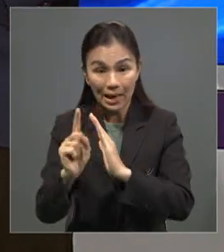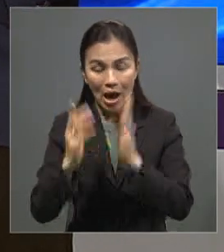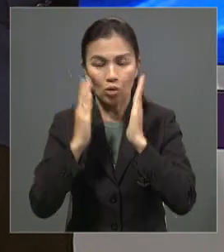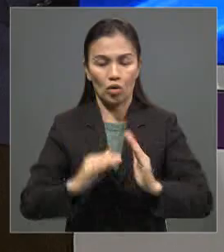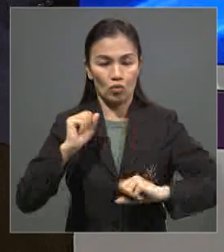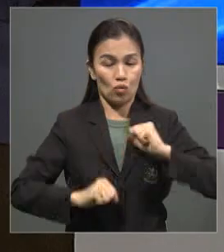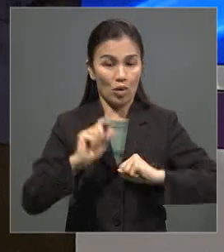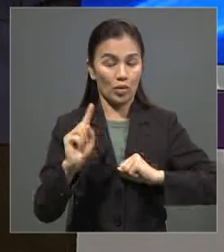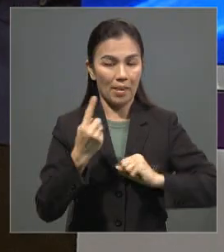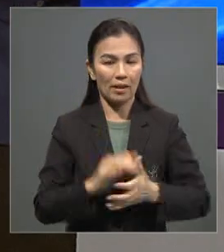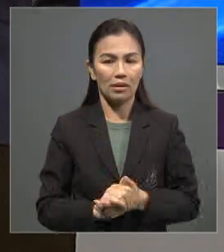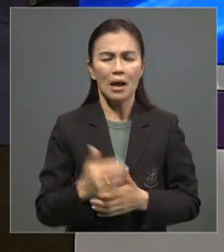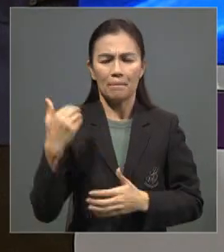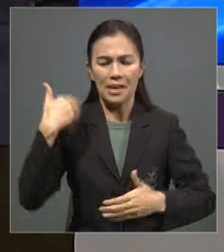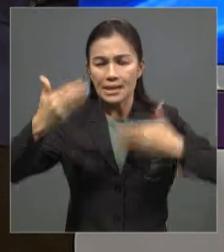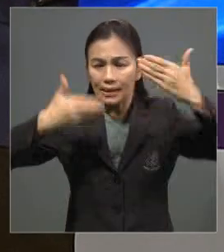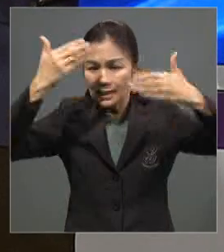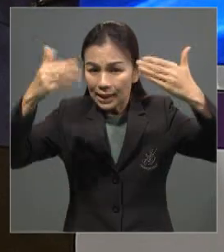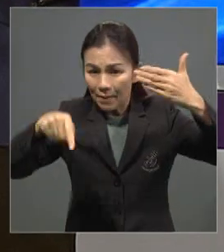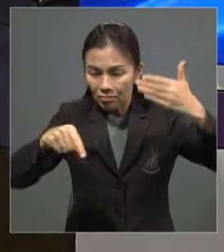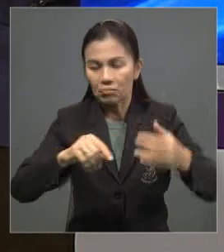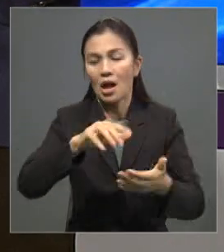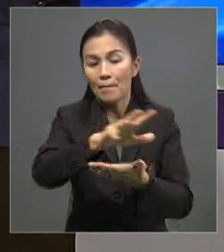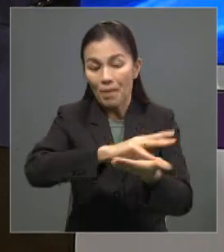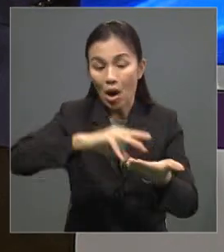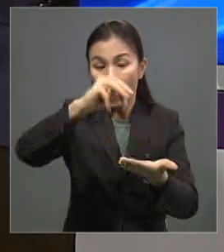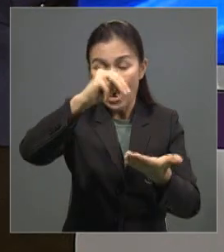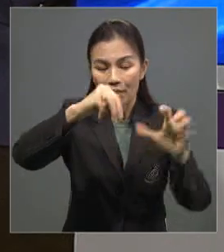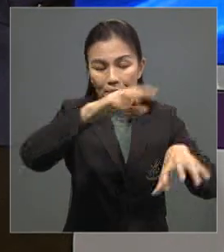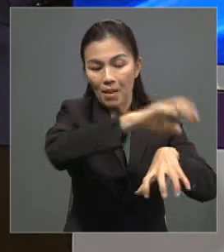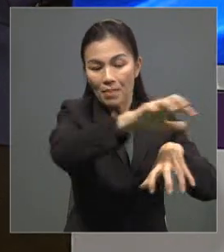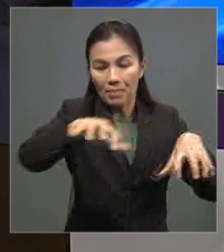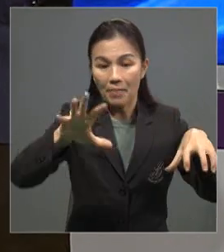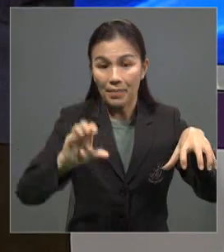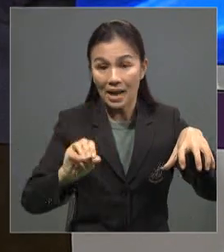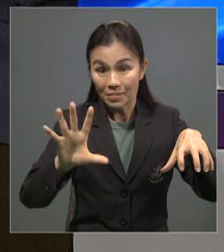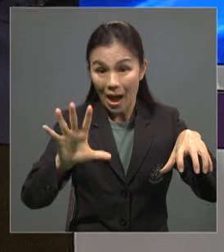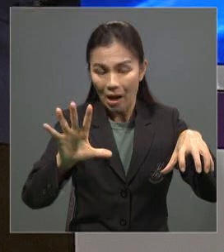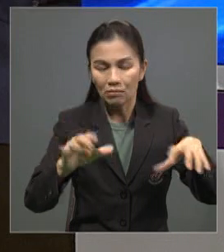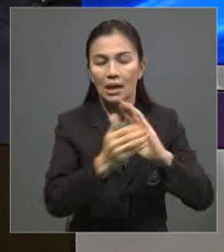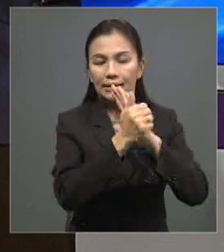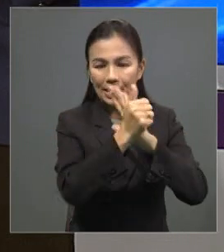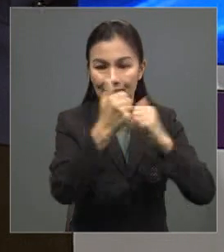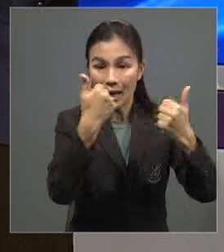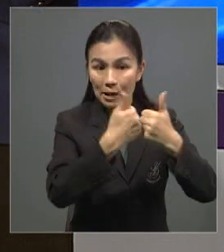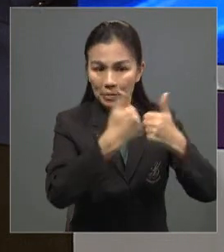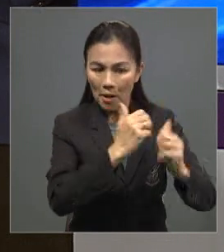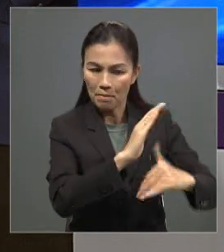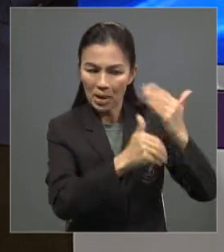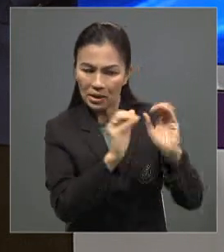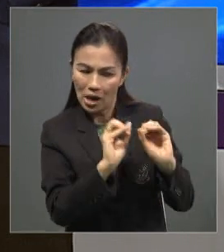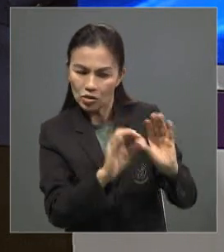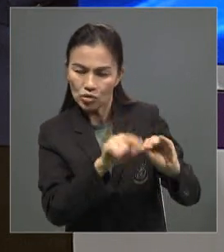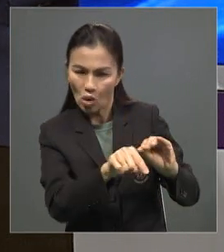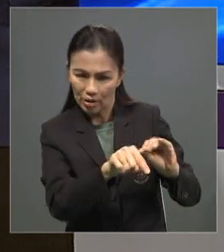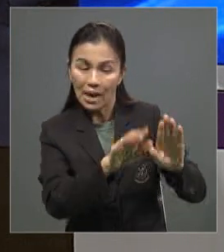ใหม่ครับมีกิจกรรมยกระดับสถานศึกษา55แห่งทั่วประเทศเพื่อสร้างทักษะด้านเกมให้กับเยาวชน